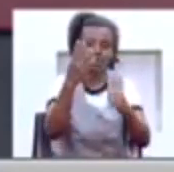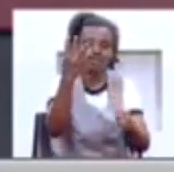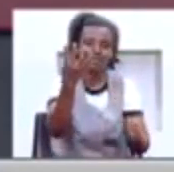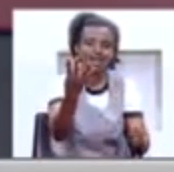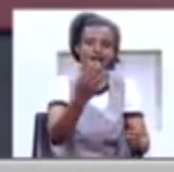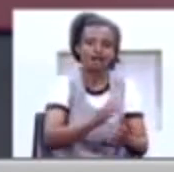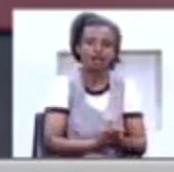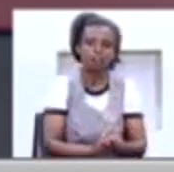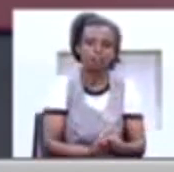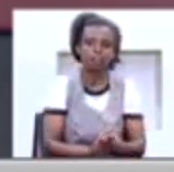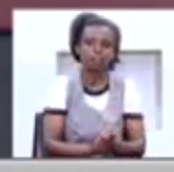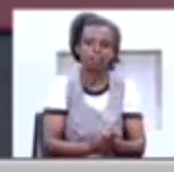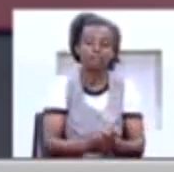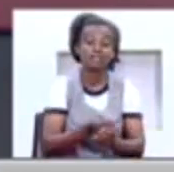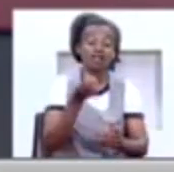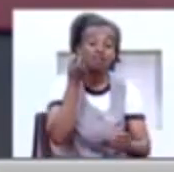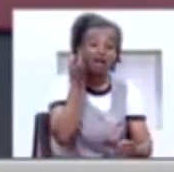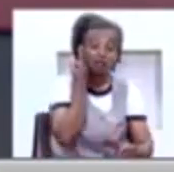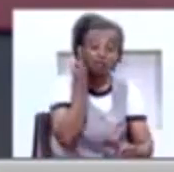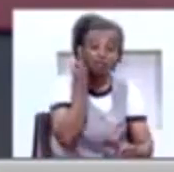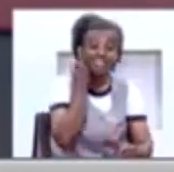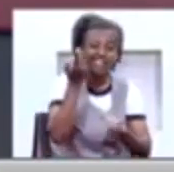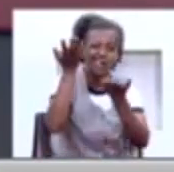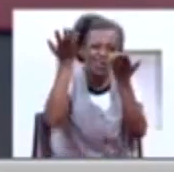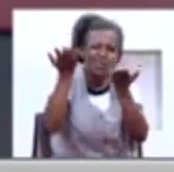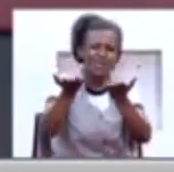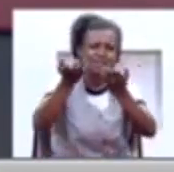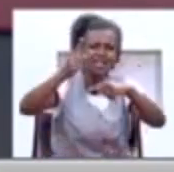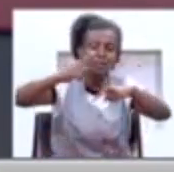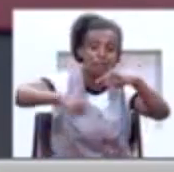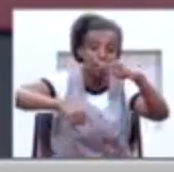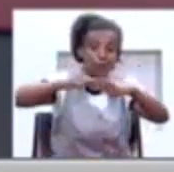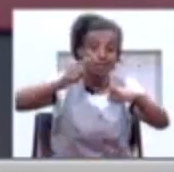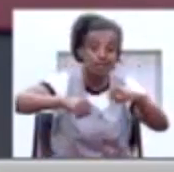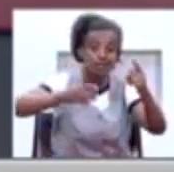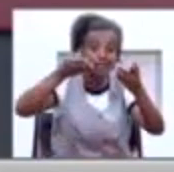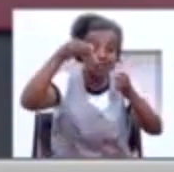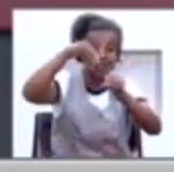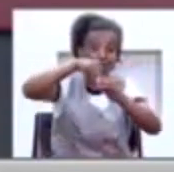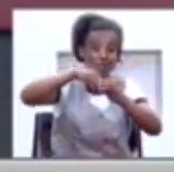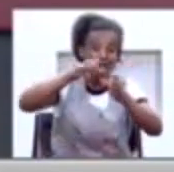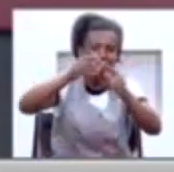1974 ngira ngo rwose murumva uburemere bw'izo politike twarimo y'urwango n'ivangu